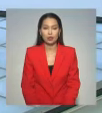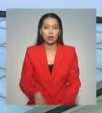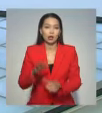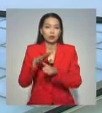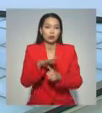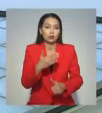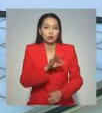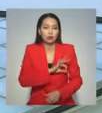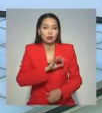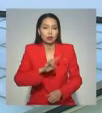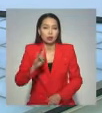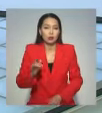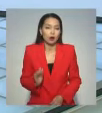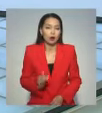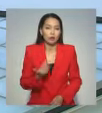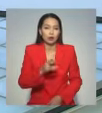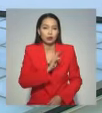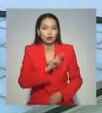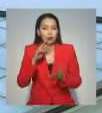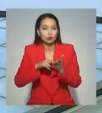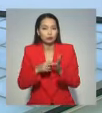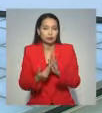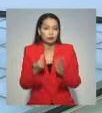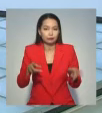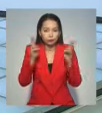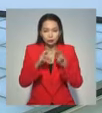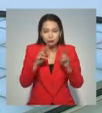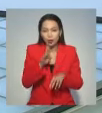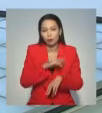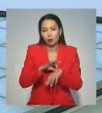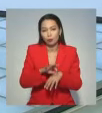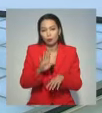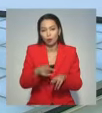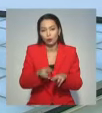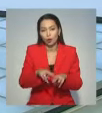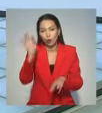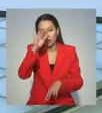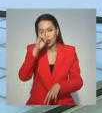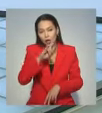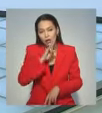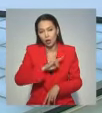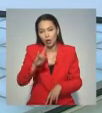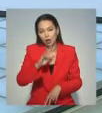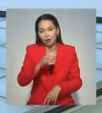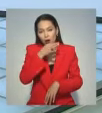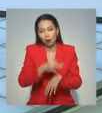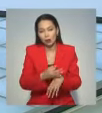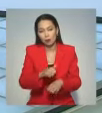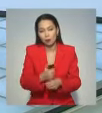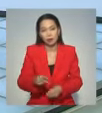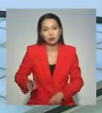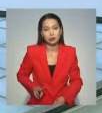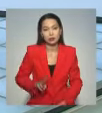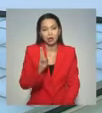Тікұшақ пайдаланатын әуе компаниялардың қызметіне жоспардан тыс тексеріс жүргізіледі. Бұл туралы Қазақстанның авиациялық әкімшілігінің бас